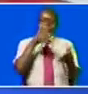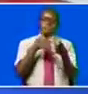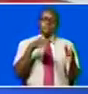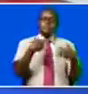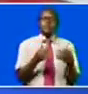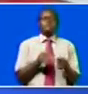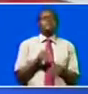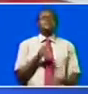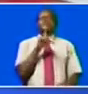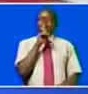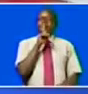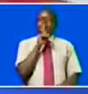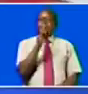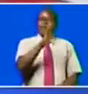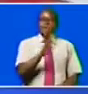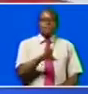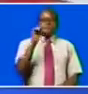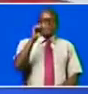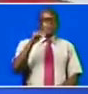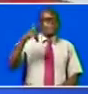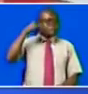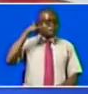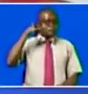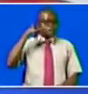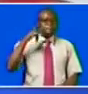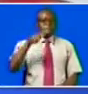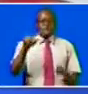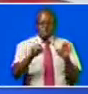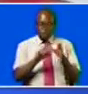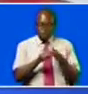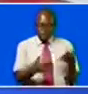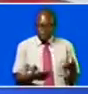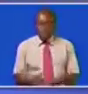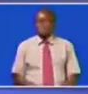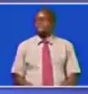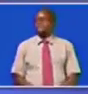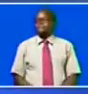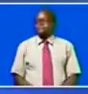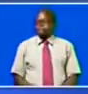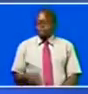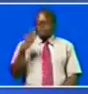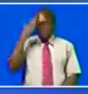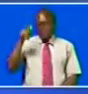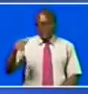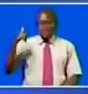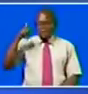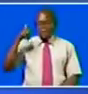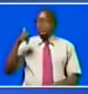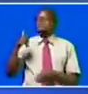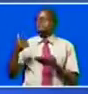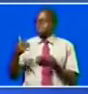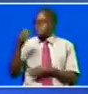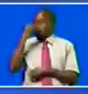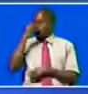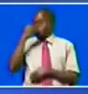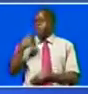silent. Hutawahi msikia akipokea simu ndani ya nyumba. Pia hilo ni tatizo. Unajua simu huwa inaleta wivu. Ndio